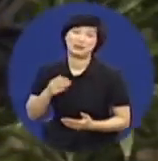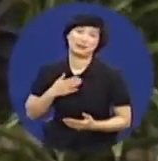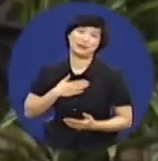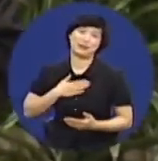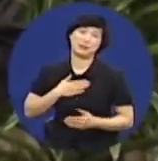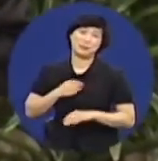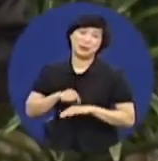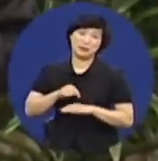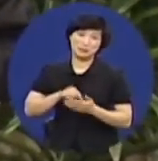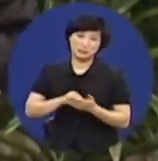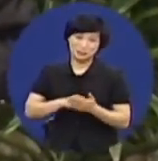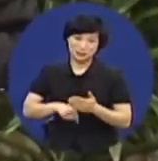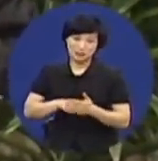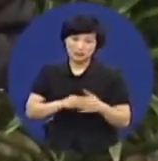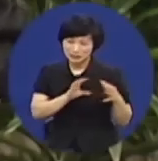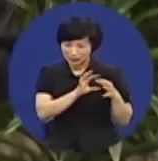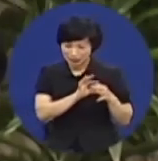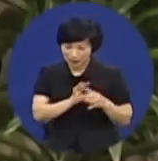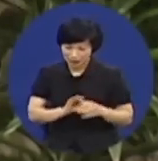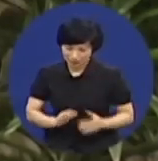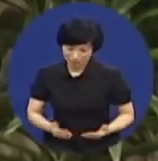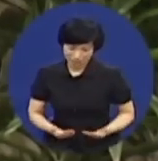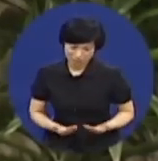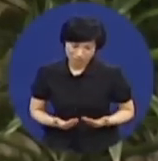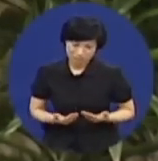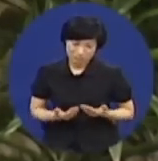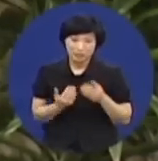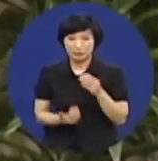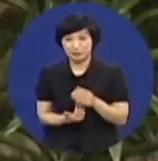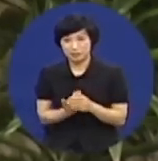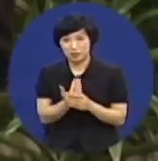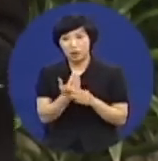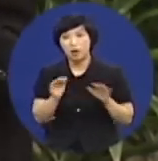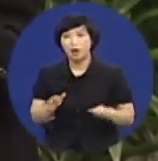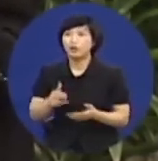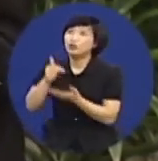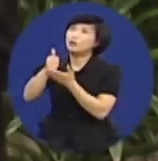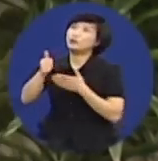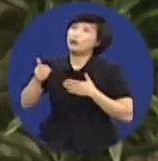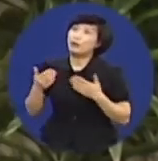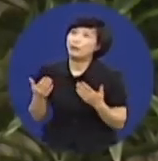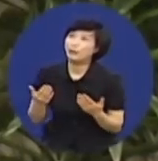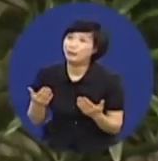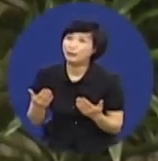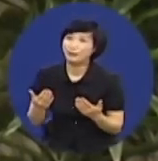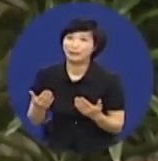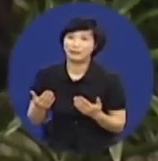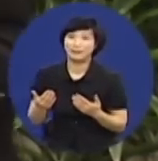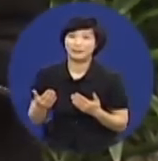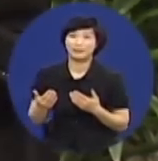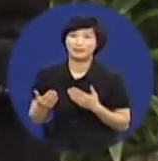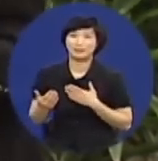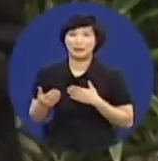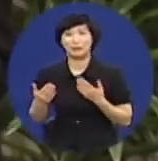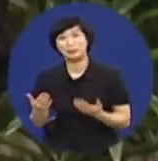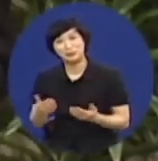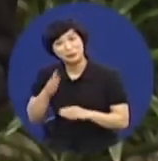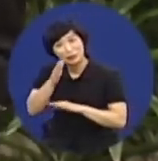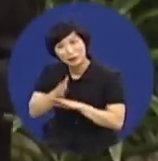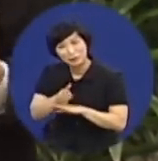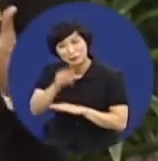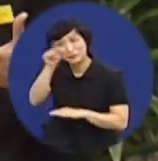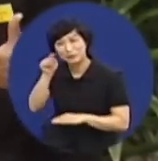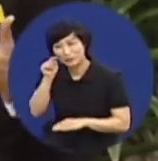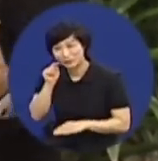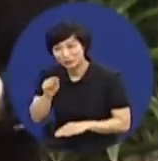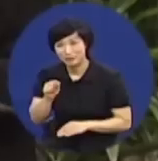いでしょうか？これが胸からあふれる時には、主よ、どう感謝すればいいですか？どの